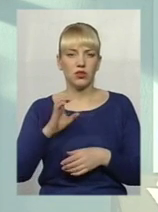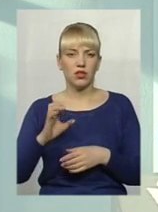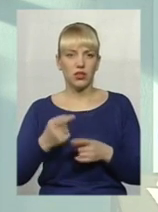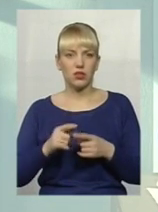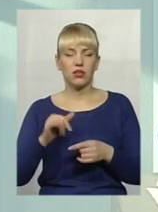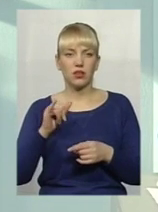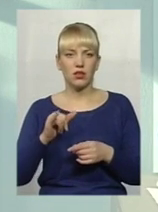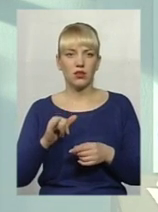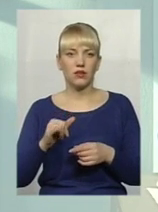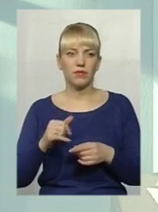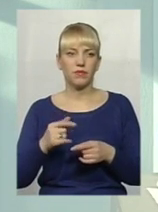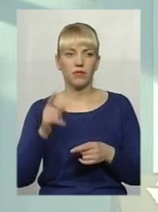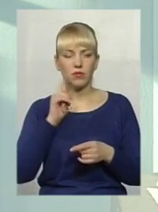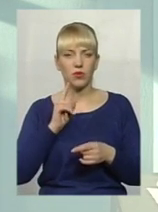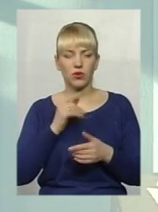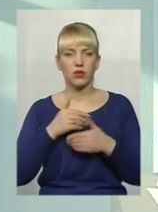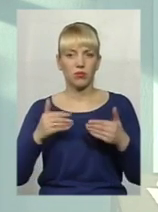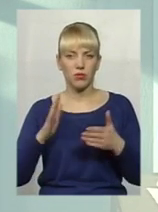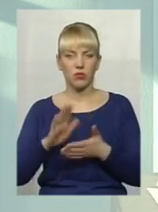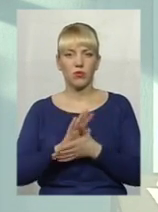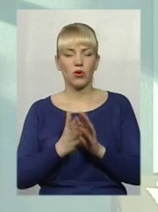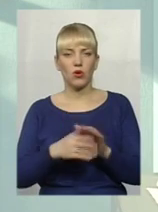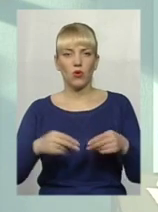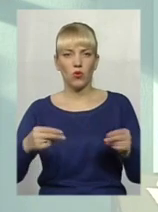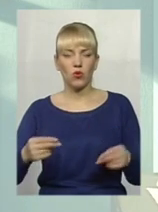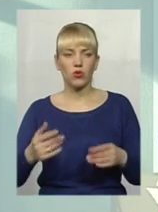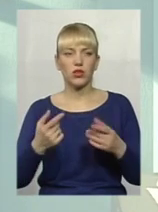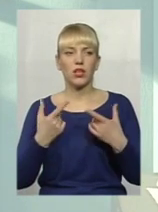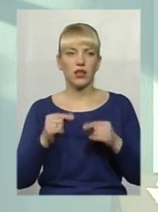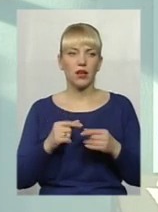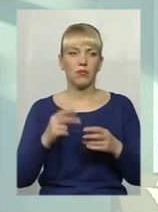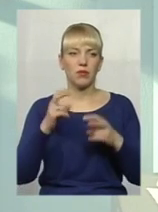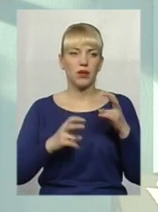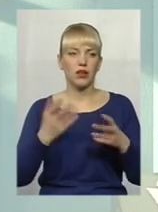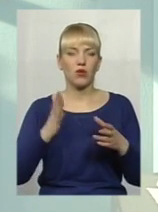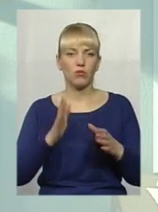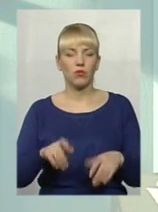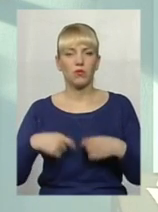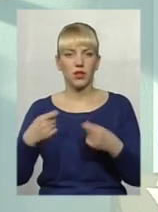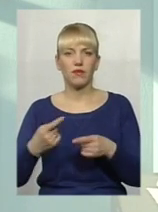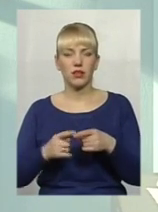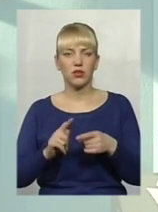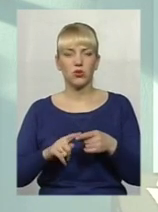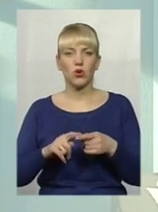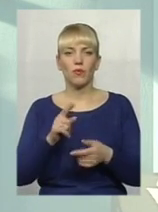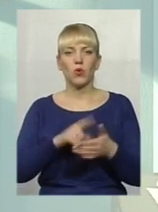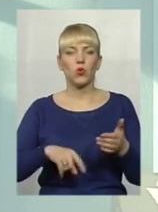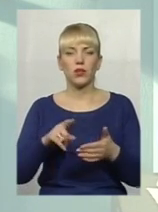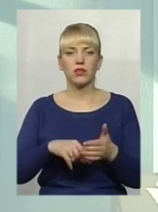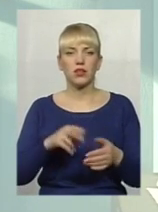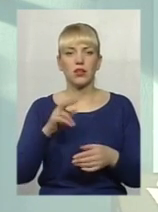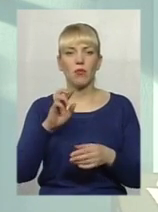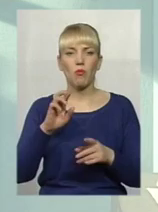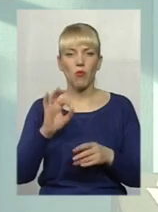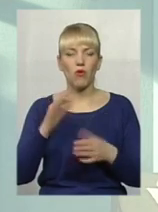з ртуттю. Поки ми укладемо угоду і визначимо те підприємство, якому ми будемо передавати на утилізацію, тому що, як